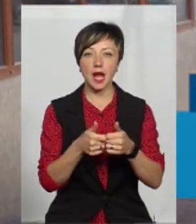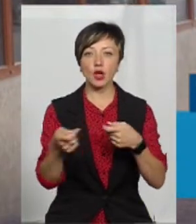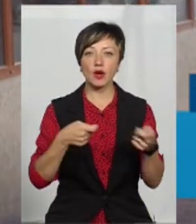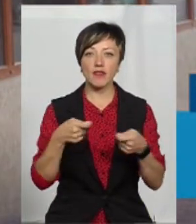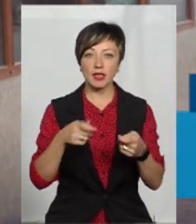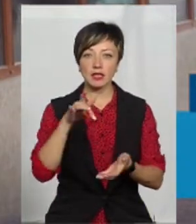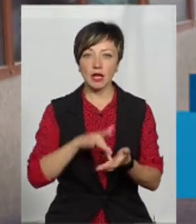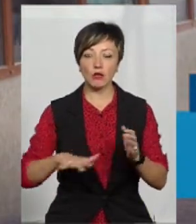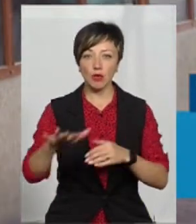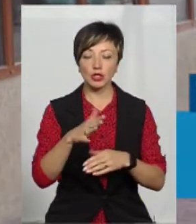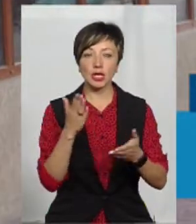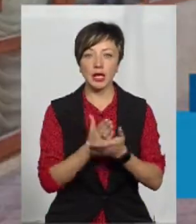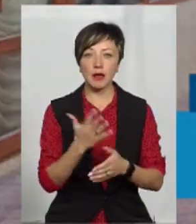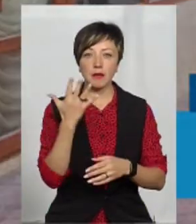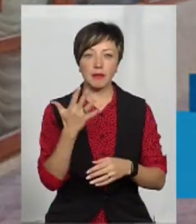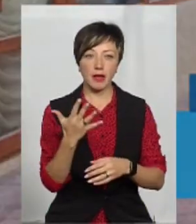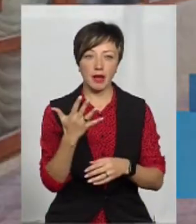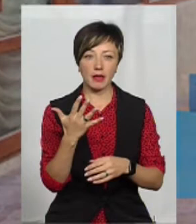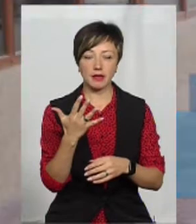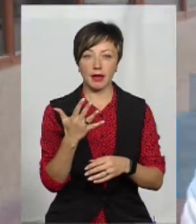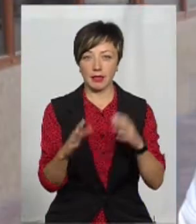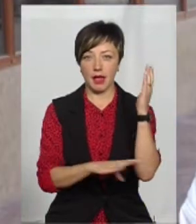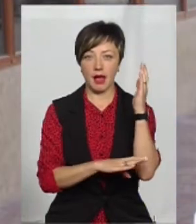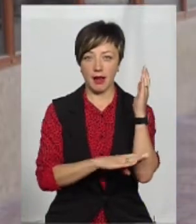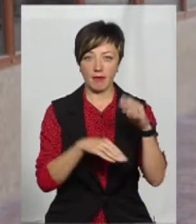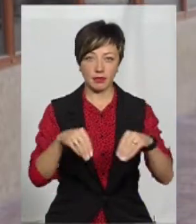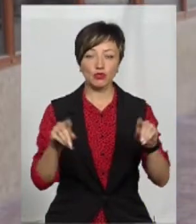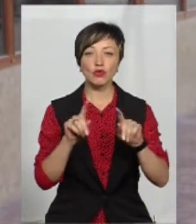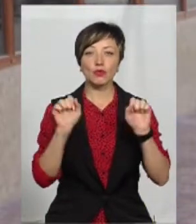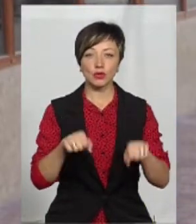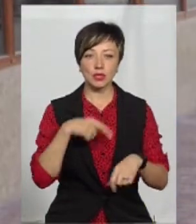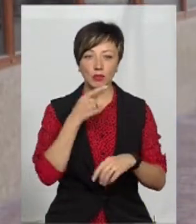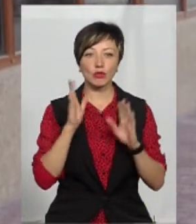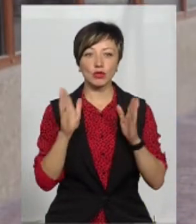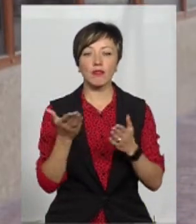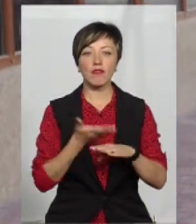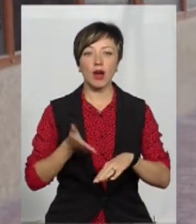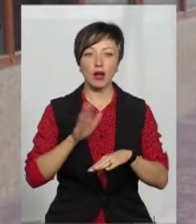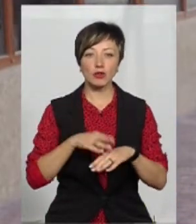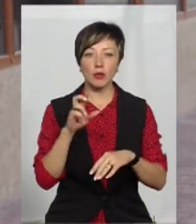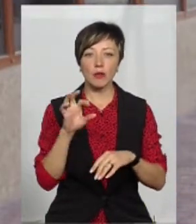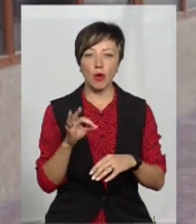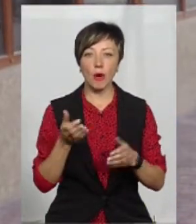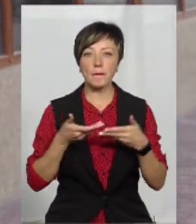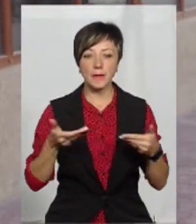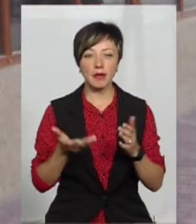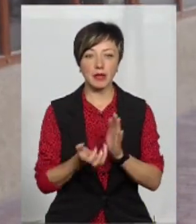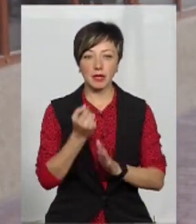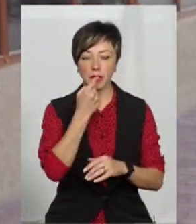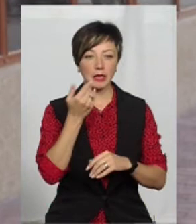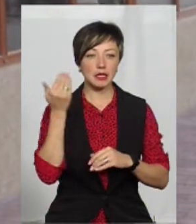якась площа є, але там 5,5 дерев висаджено. Що я можу сказати? Буде важко. Важко, тому що ми підтримали